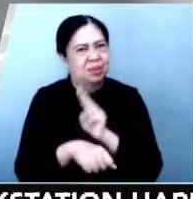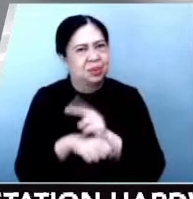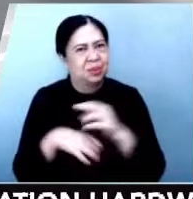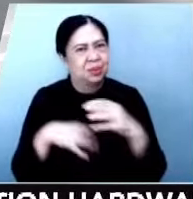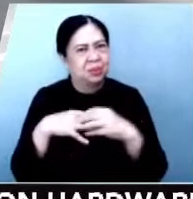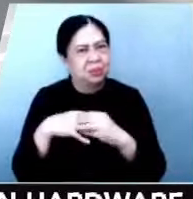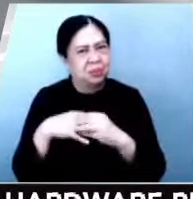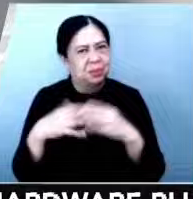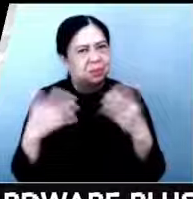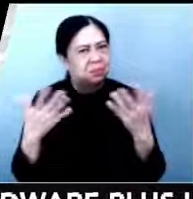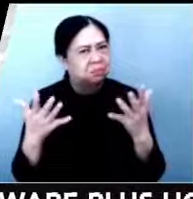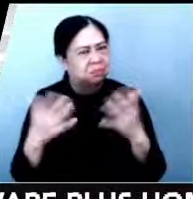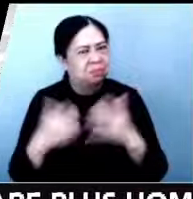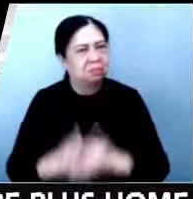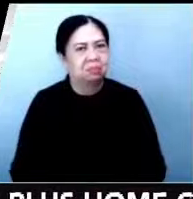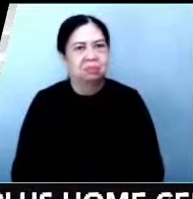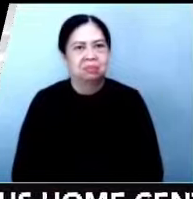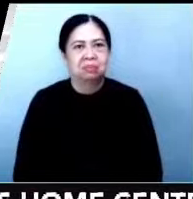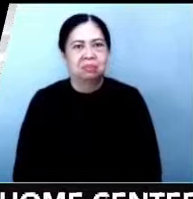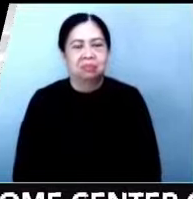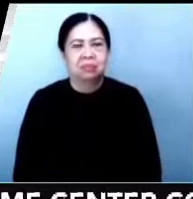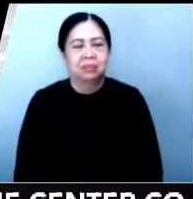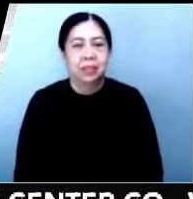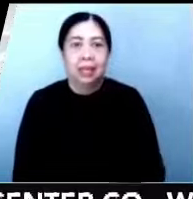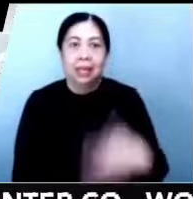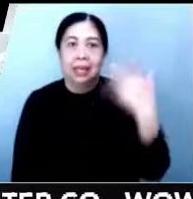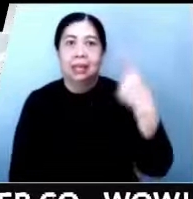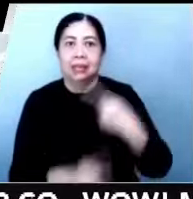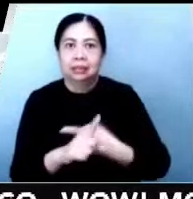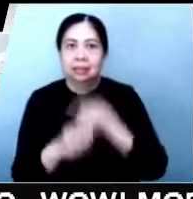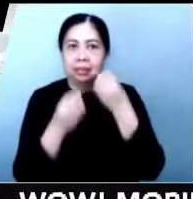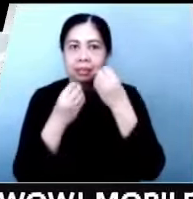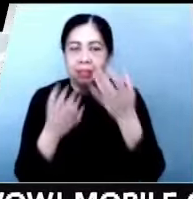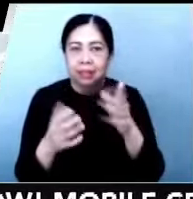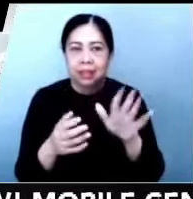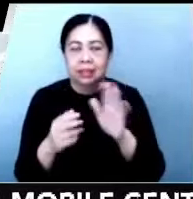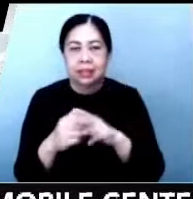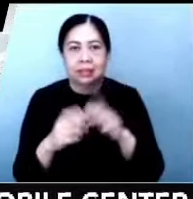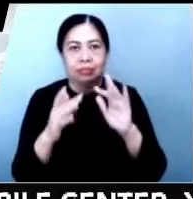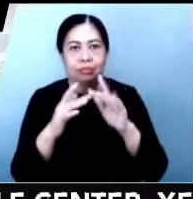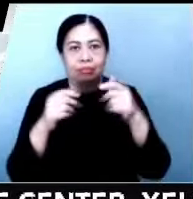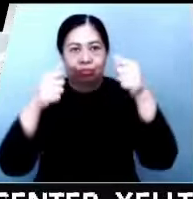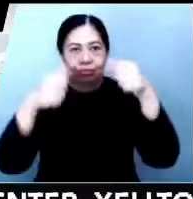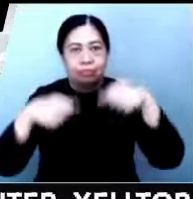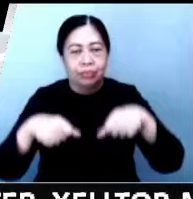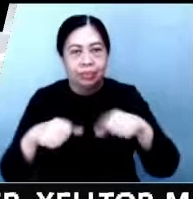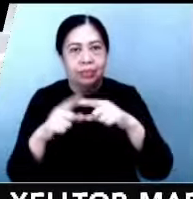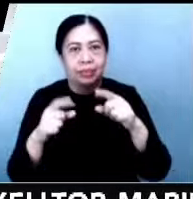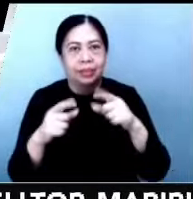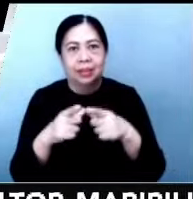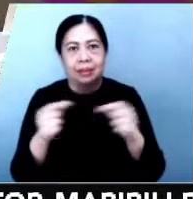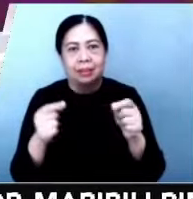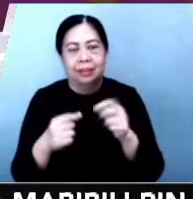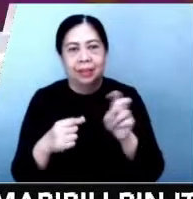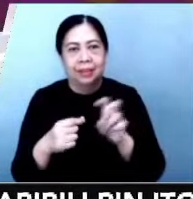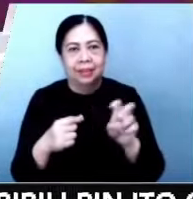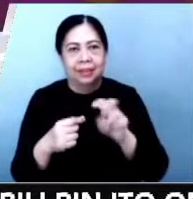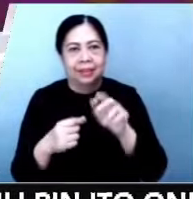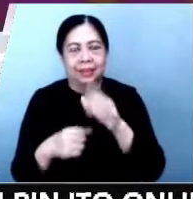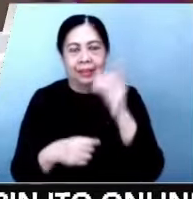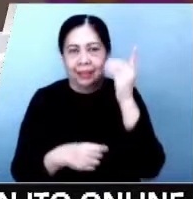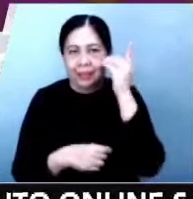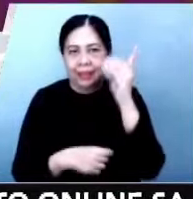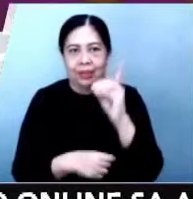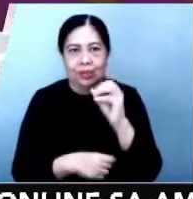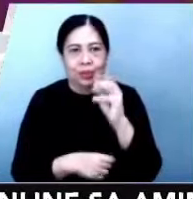engagement ring. Last month, ibinahagi pa ni Bea sa kanyang social media accounts ang Japan trip nila ni Dominic.